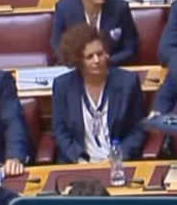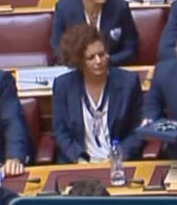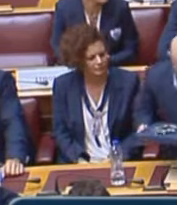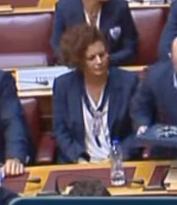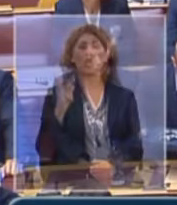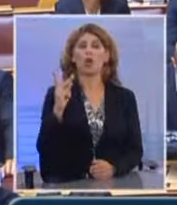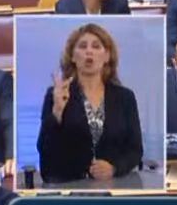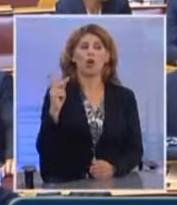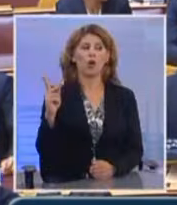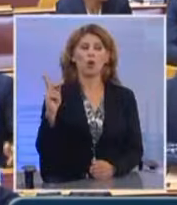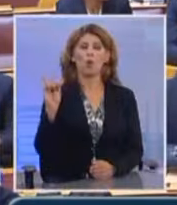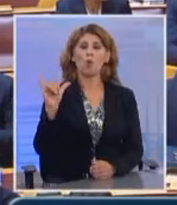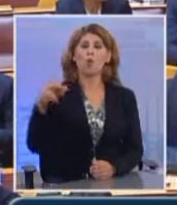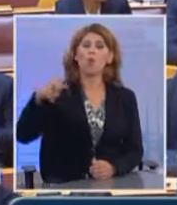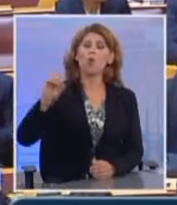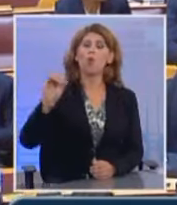Κουλούμογλου Πασχάλης